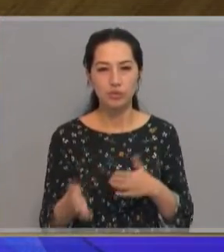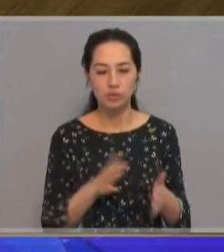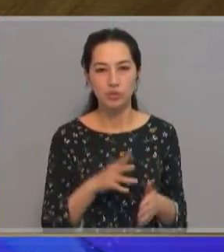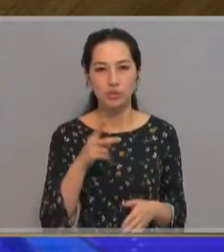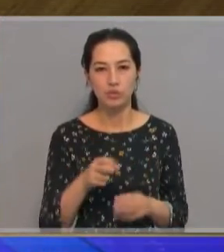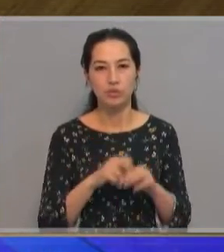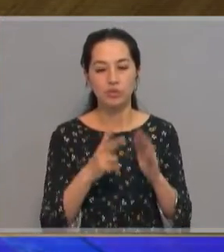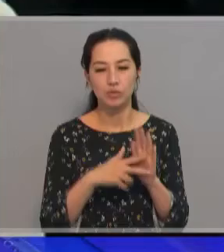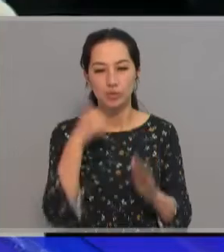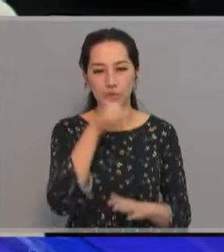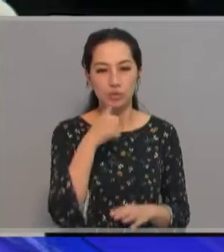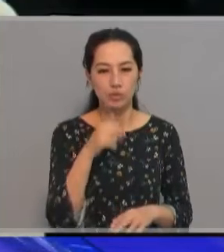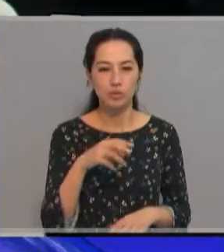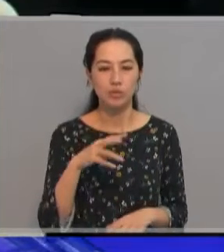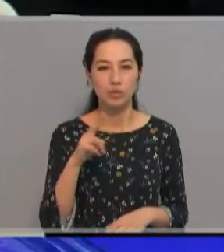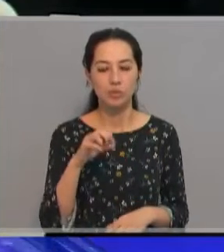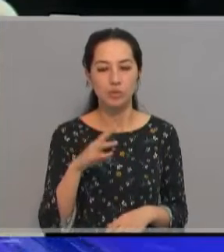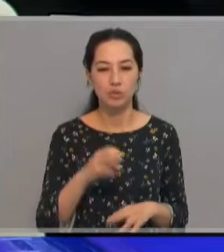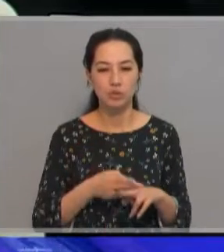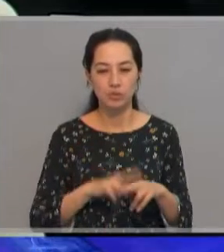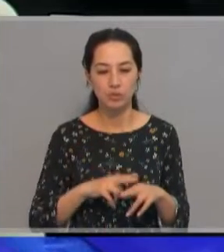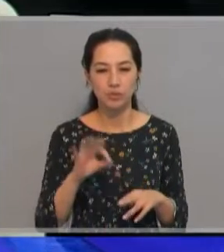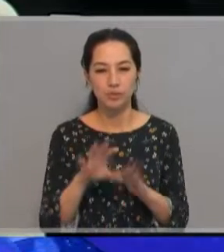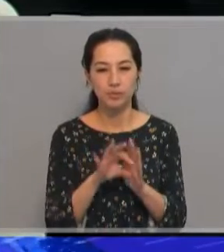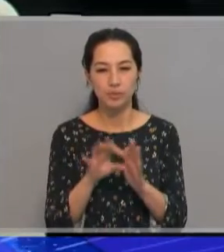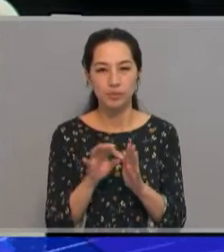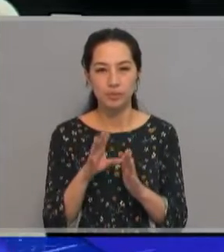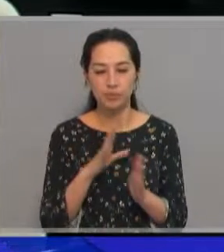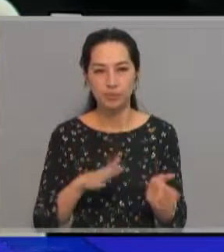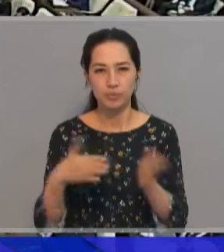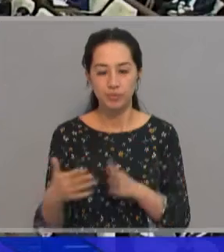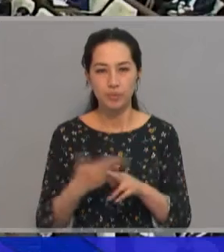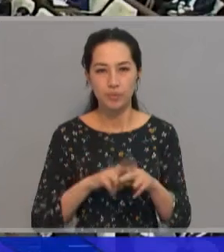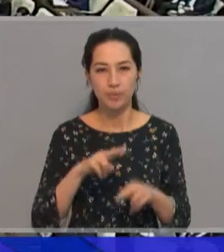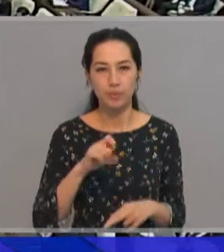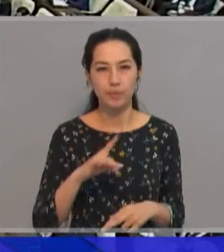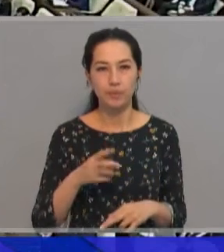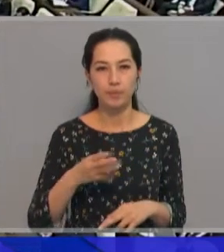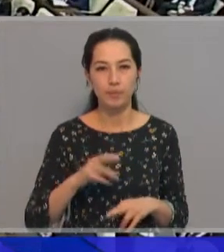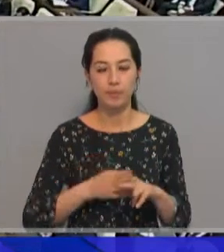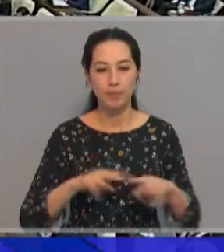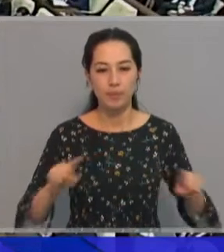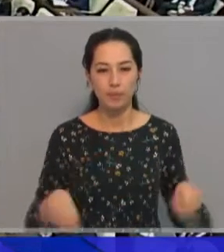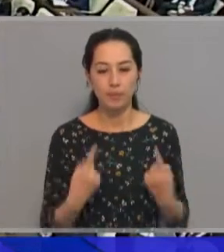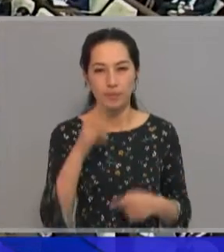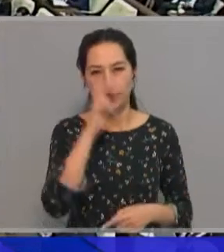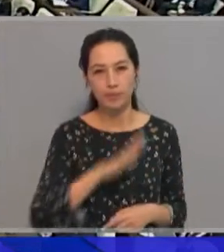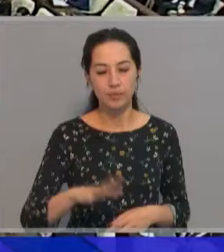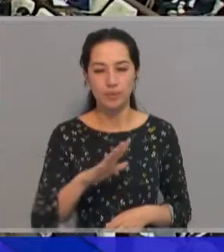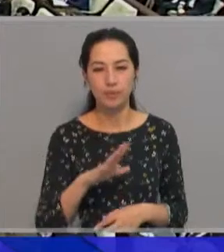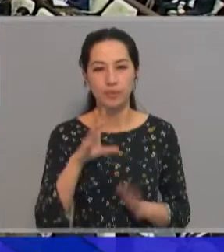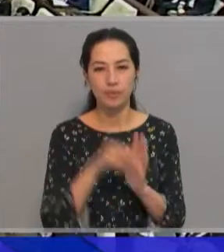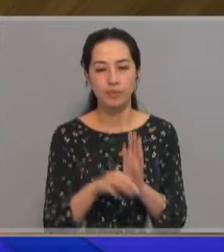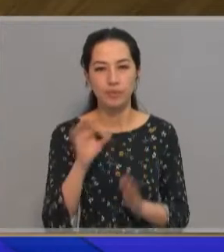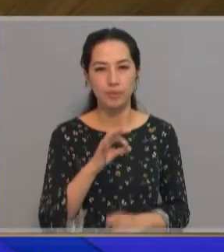Ал 2018 жылы мәслихат депутаттары да осы үлгімен сайланды. Бұл қадамдар елімізде партиялық жүйені дамытуға тың серпін берді. Алайда